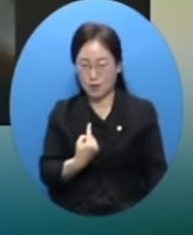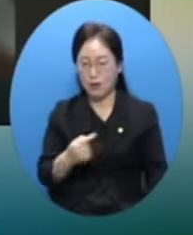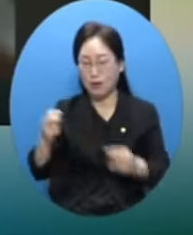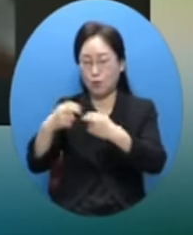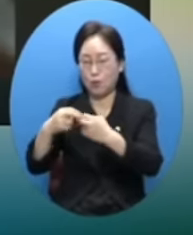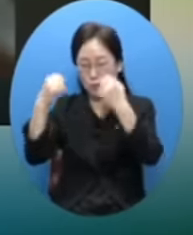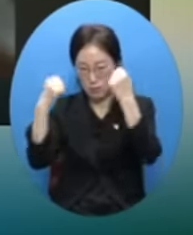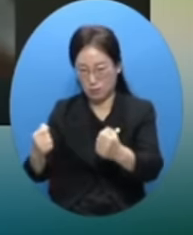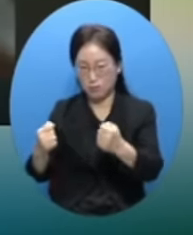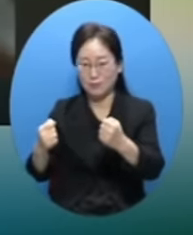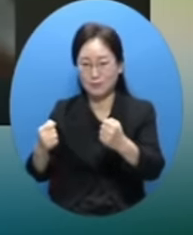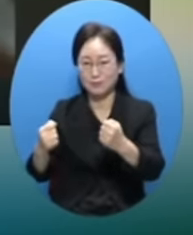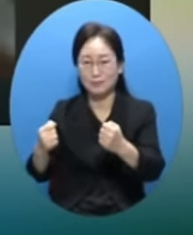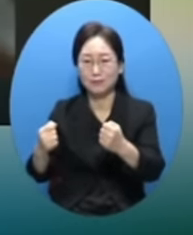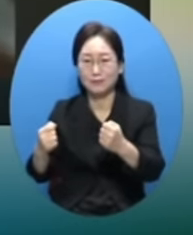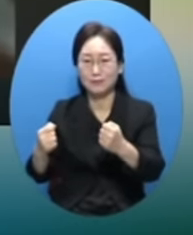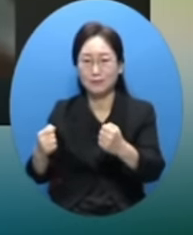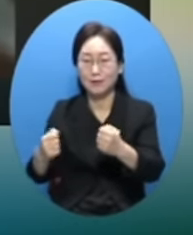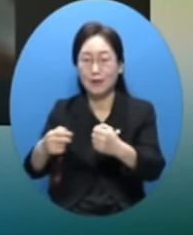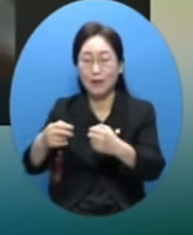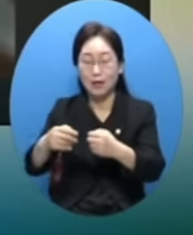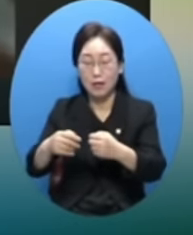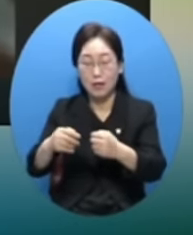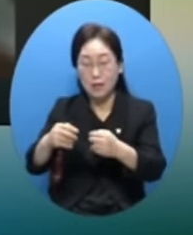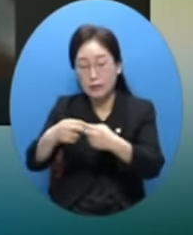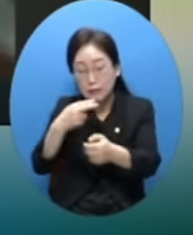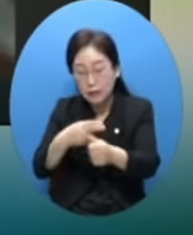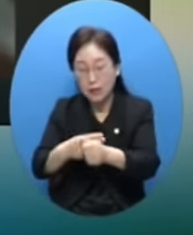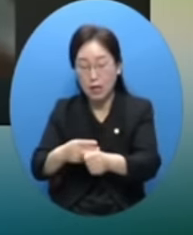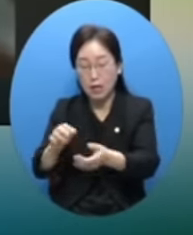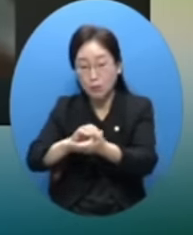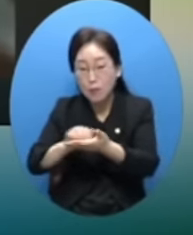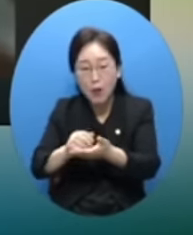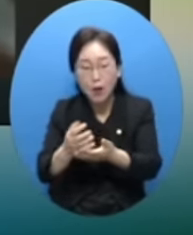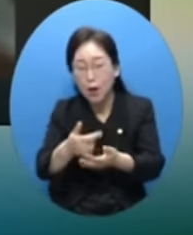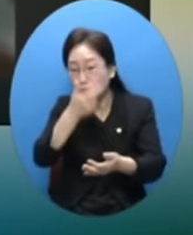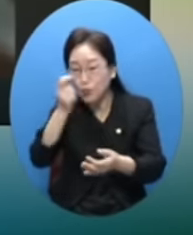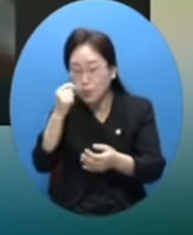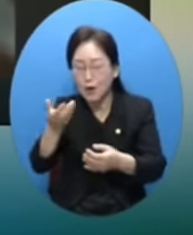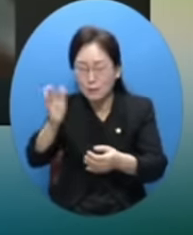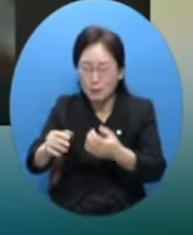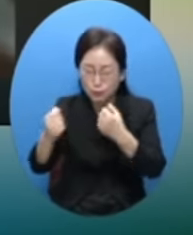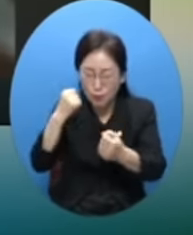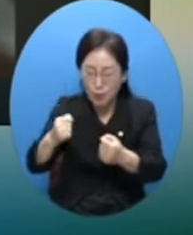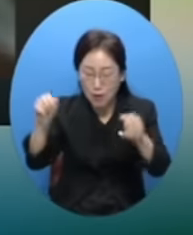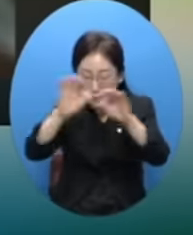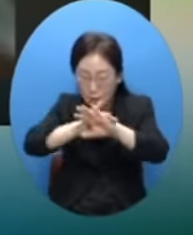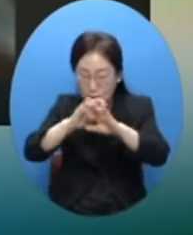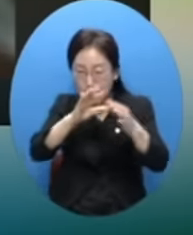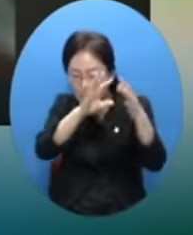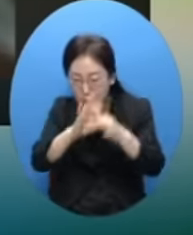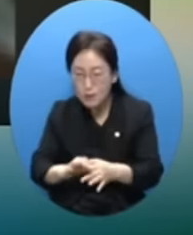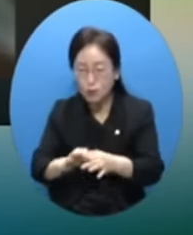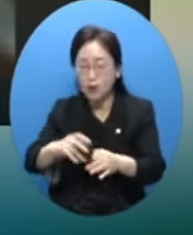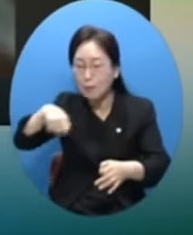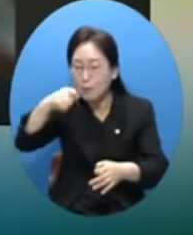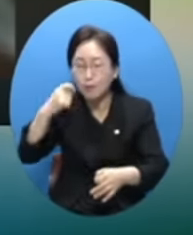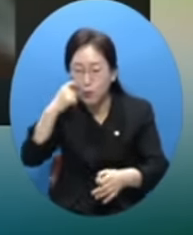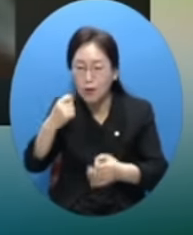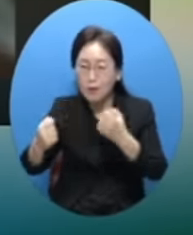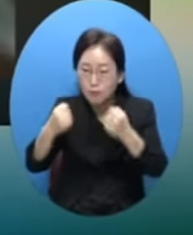남아서 의사 수사가 부족해서 며칠 밤을 새우면서도 환자를 돌보고 제대로 식사도 하지 못하면서